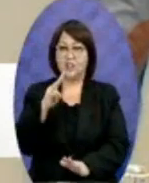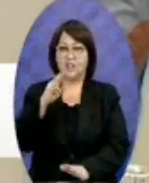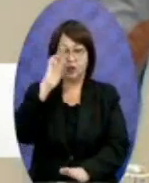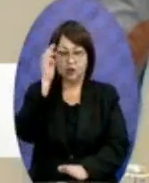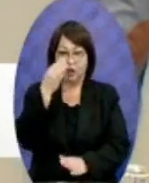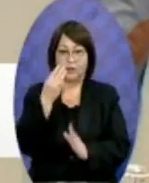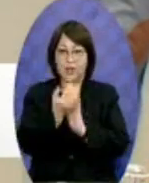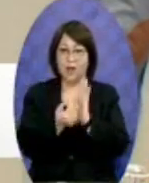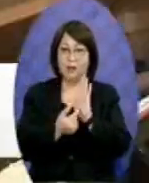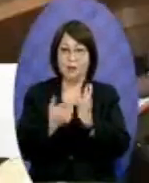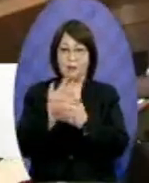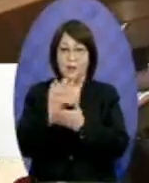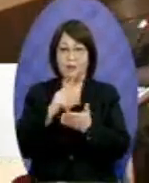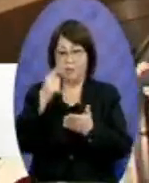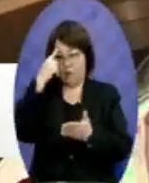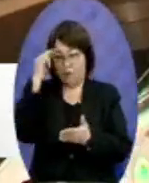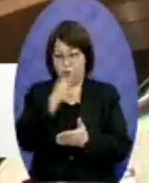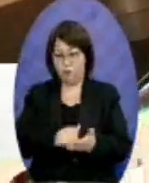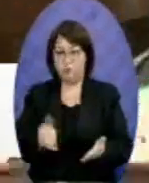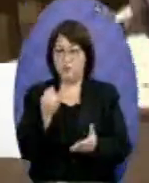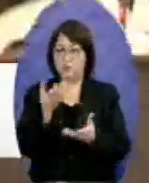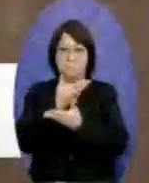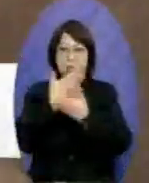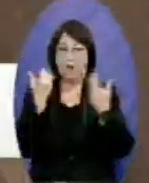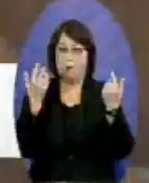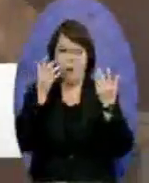Энэ нь үйлдвэрлэгчдийг ихээр бохимдуулж байна.